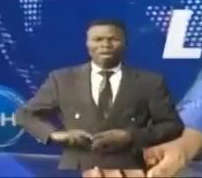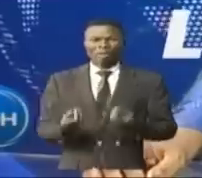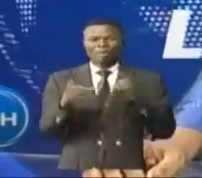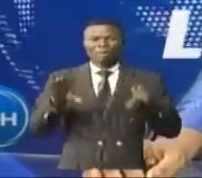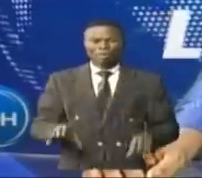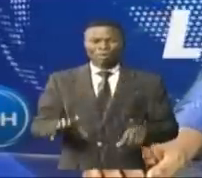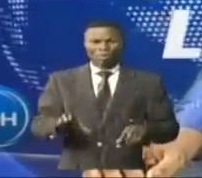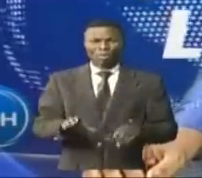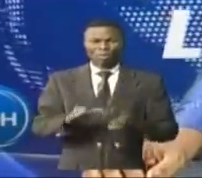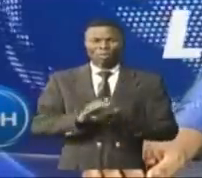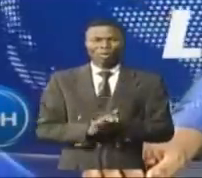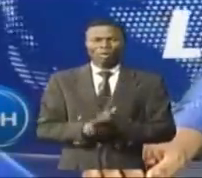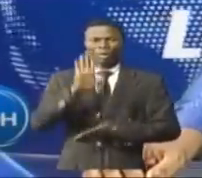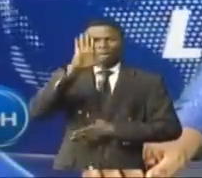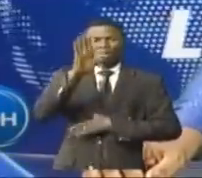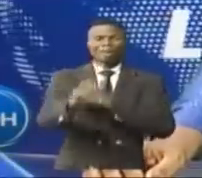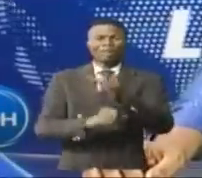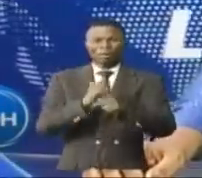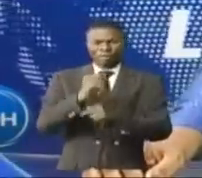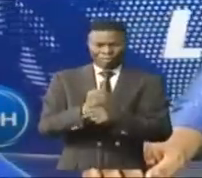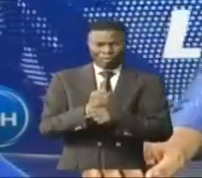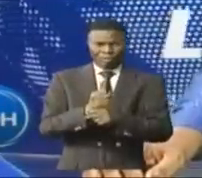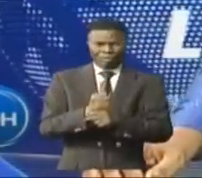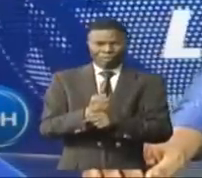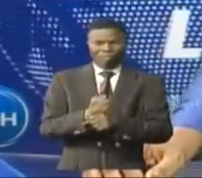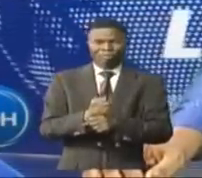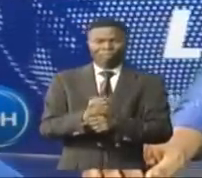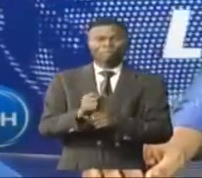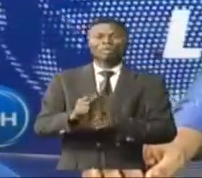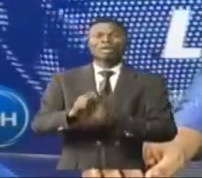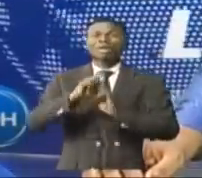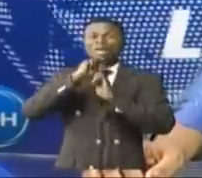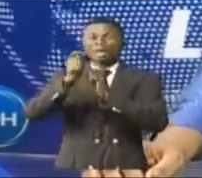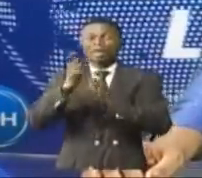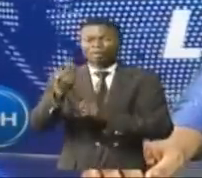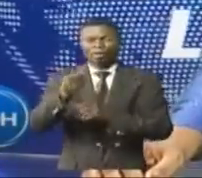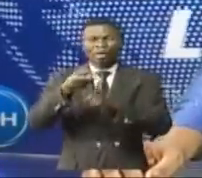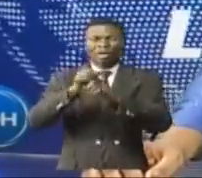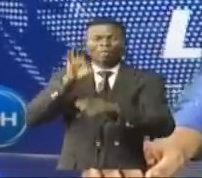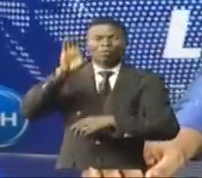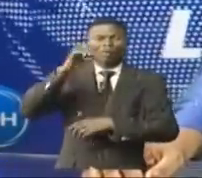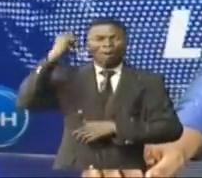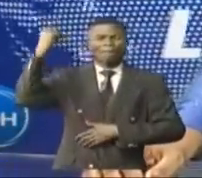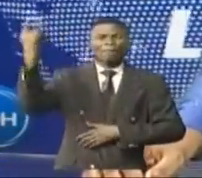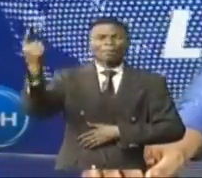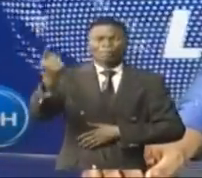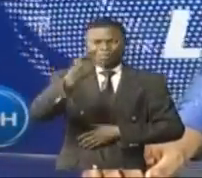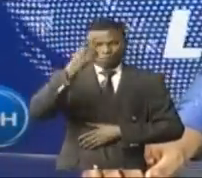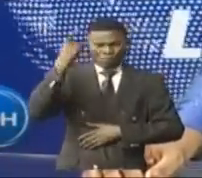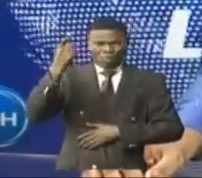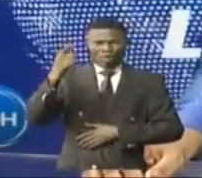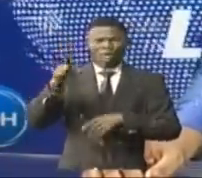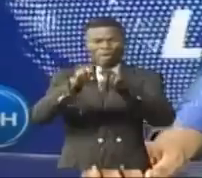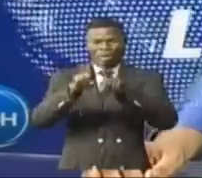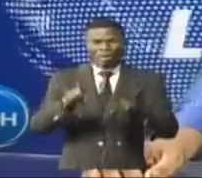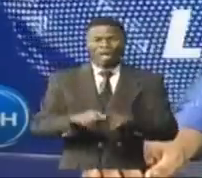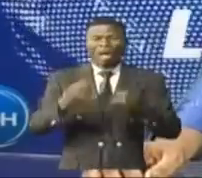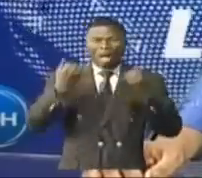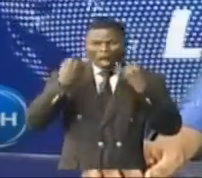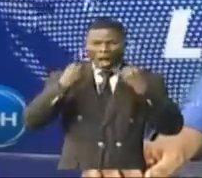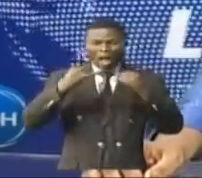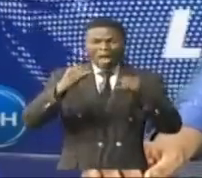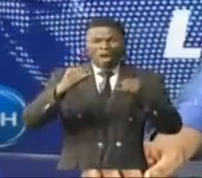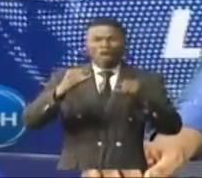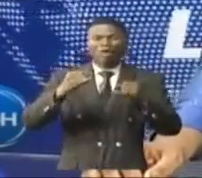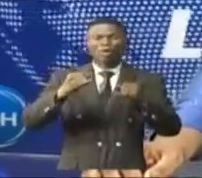du Congo pendant 5 ans. Cette allocation est de la Banque mondiale et puis l'annonce était